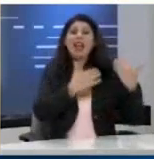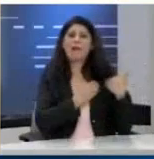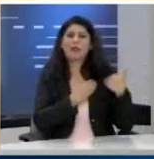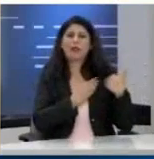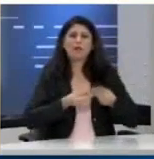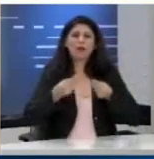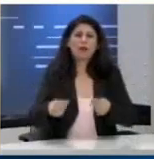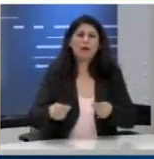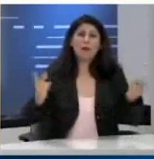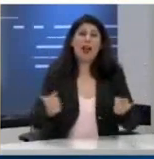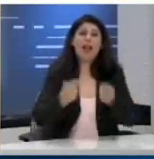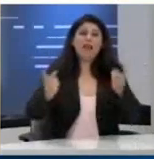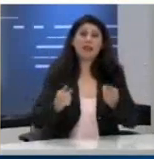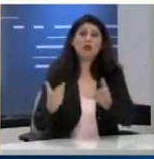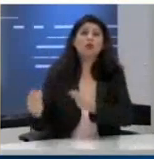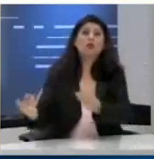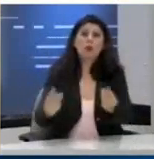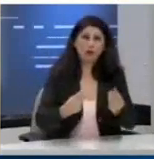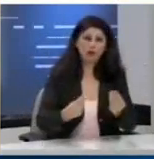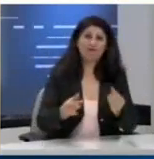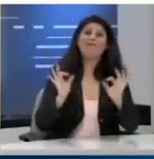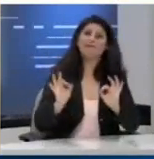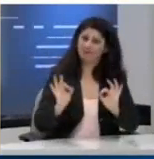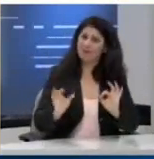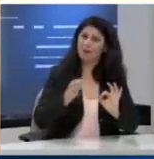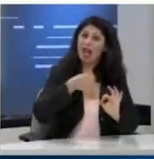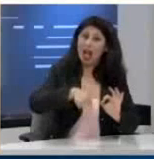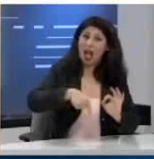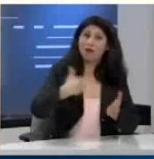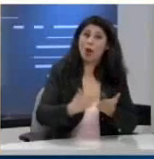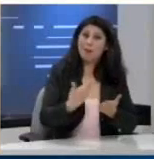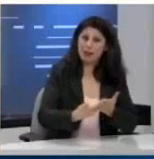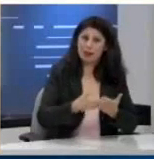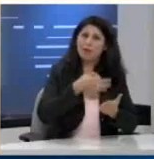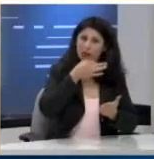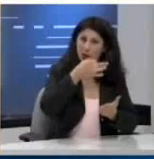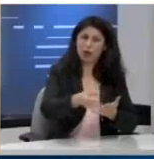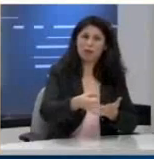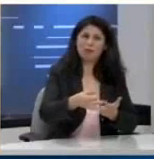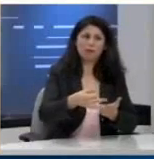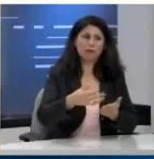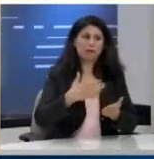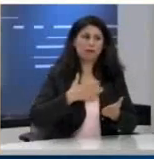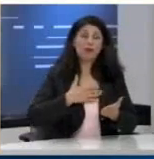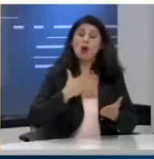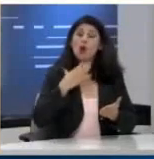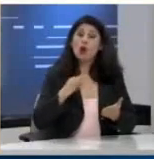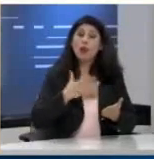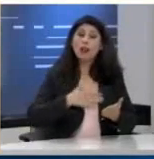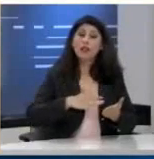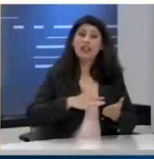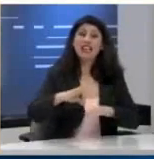στους πολλούς. Και μάλιστα χρησιμοποίησε αυτό το επιχείρημα για να καταφερθεί και ενός